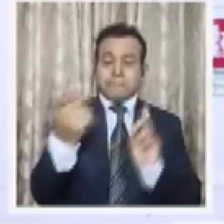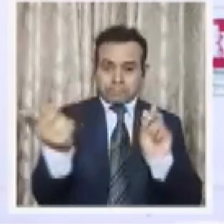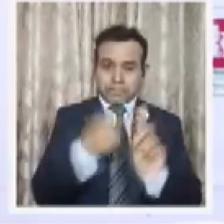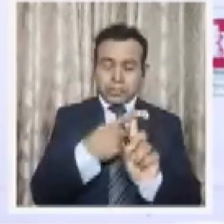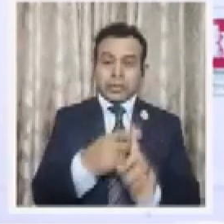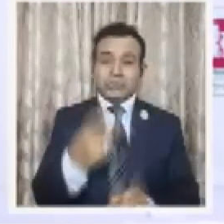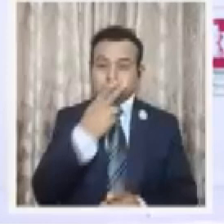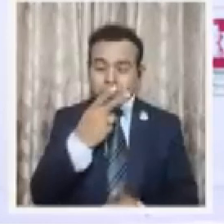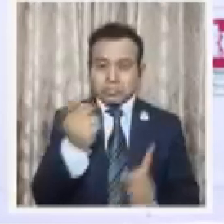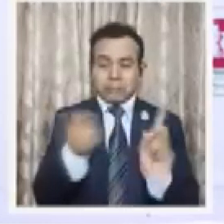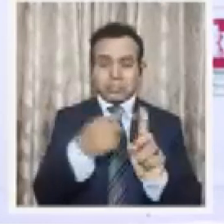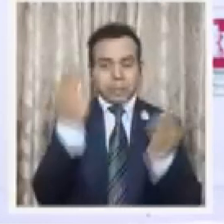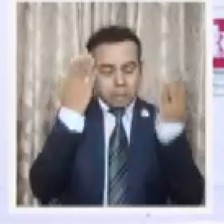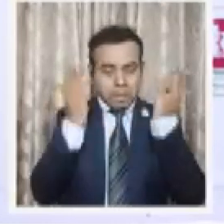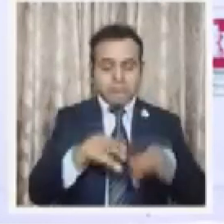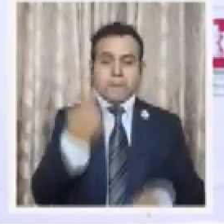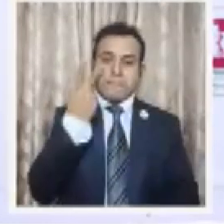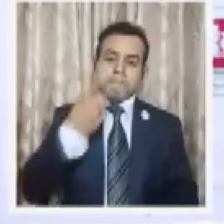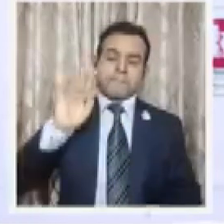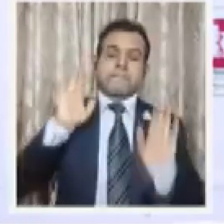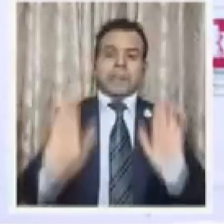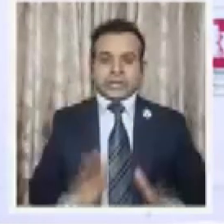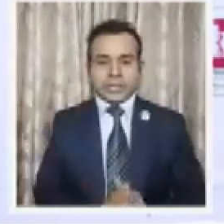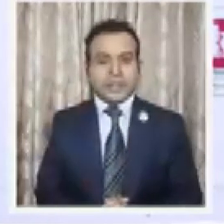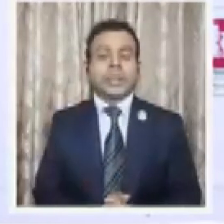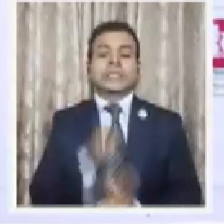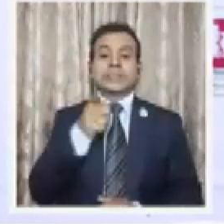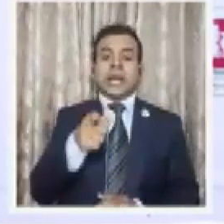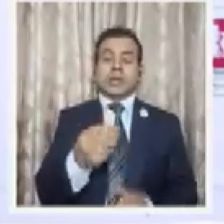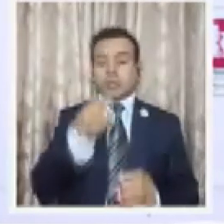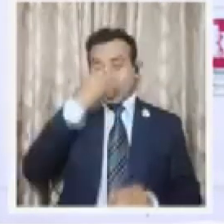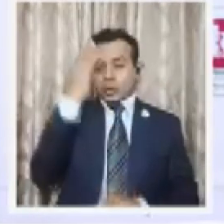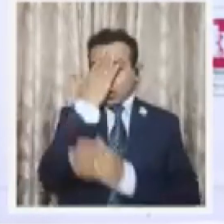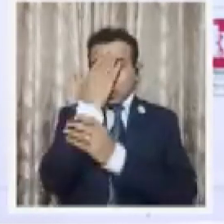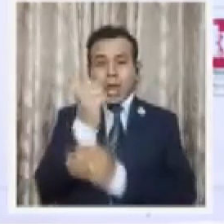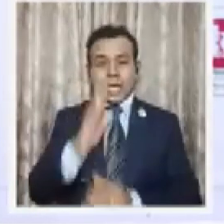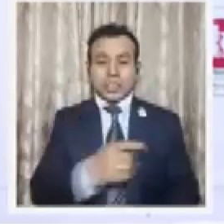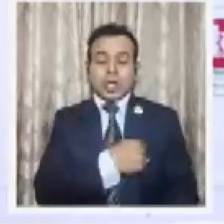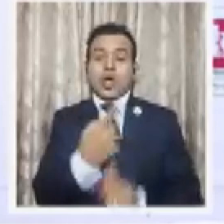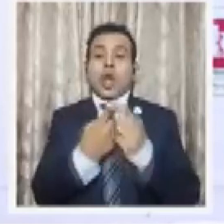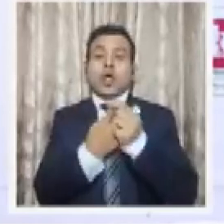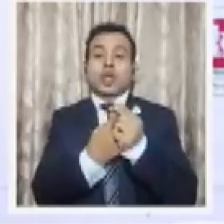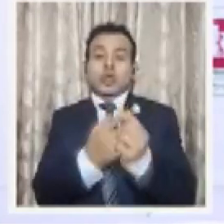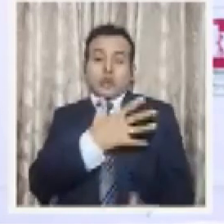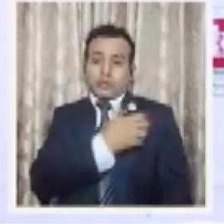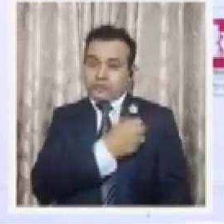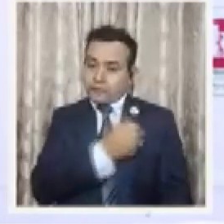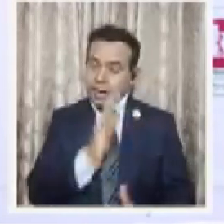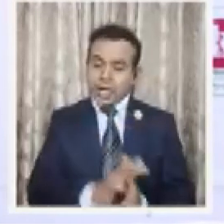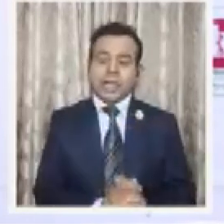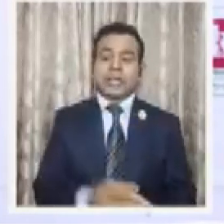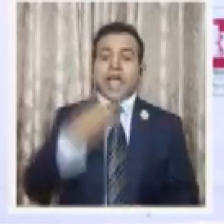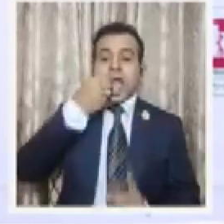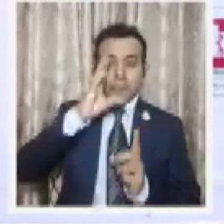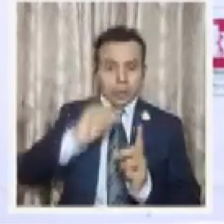এই করোনাকে প্রতিরোধ, করোনা আক্রান্ত কোনো ব্যক্তি ধূমপায়ী হলে তার জন্য স্বাস্থ্য ঝুঁকি অনেক বেশি। যাদের অসংক্রামক ব্যাধি আছে যেমন